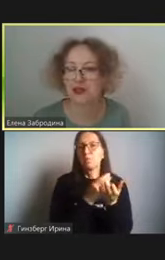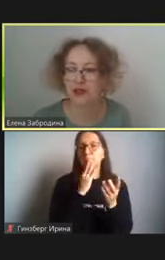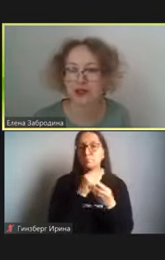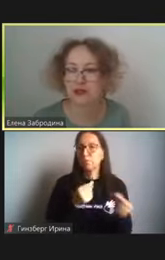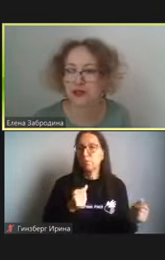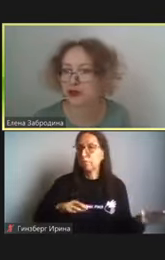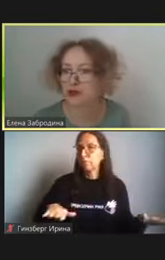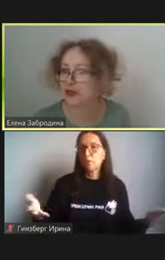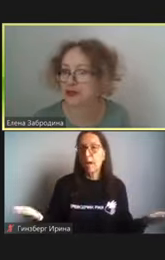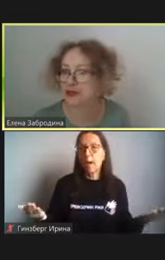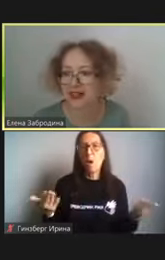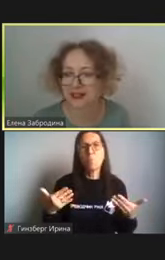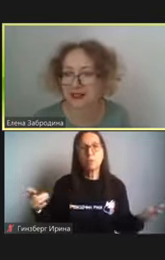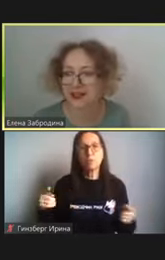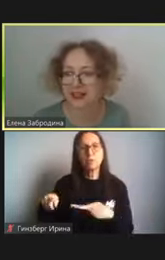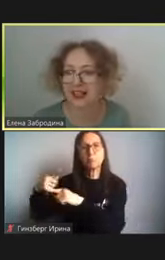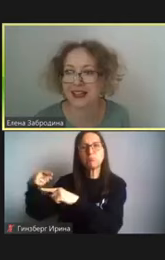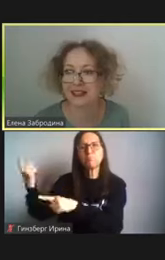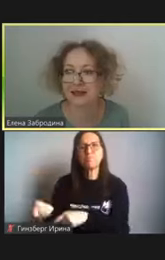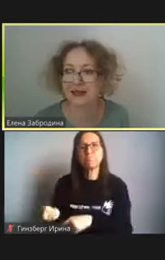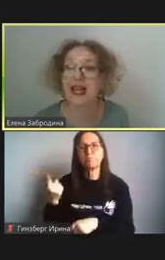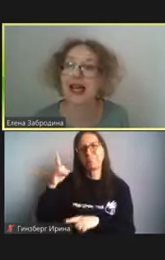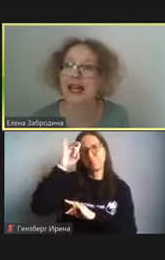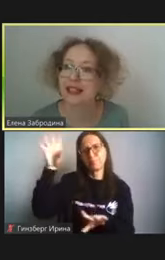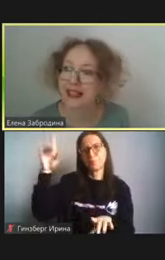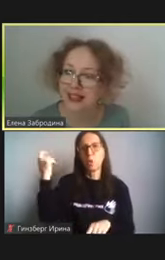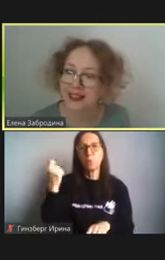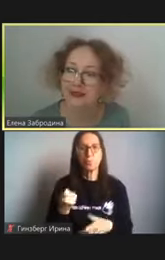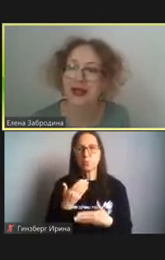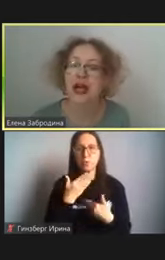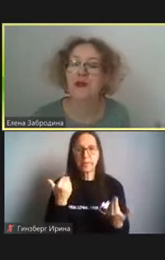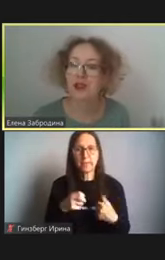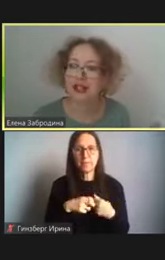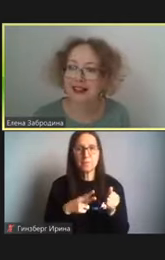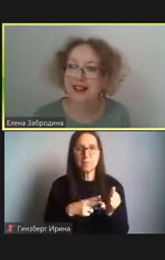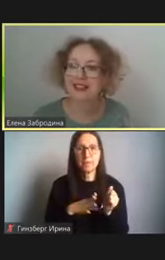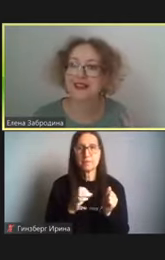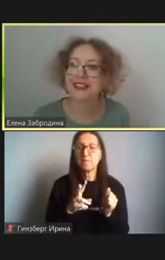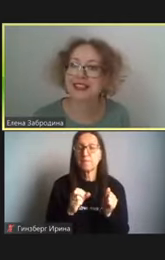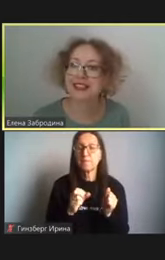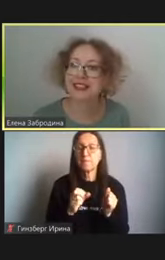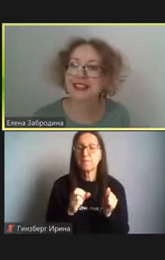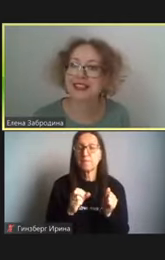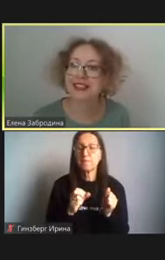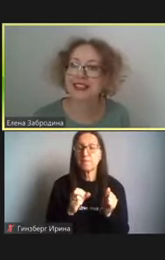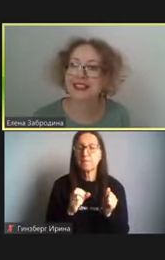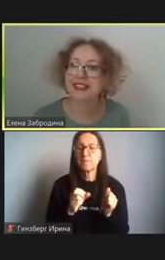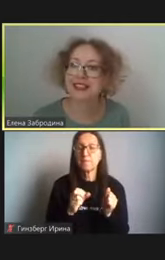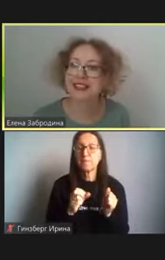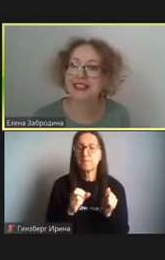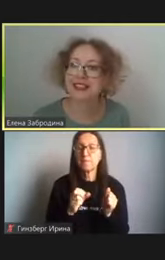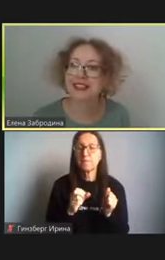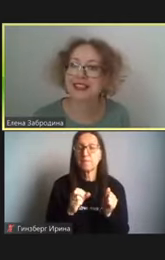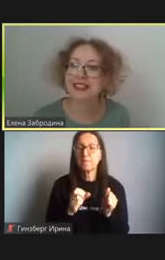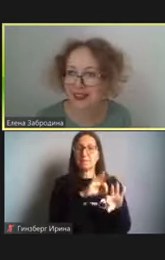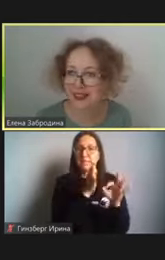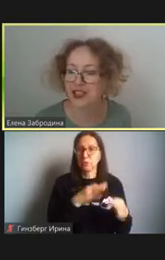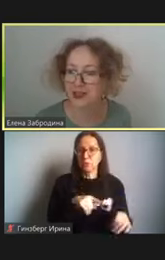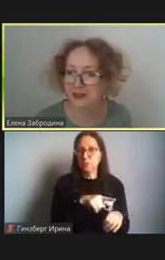таких выдающихся мастеров в 18-м столетии. Нет. Вот как раз все достижения